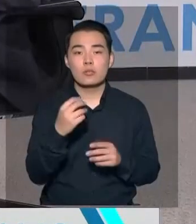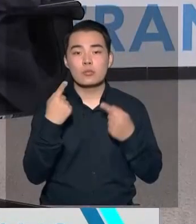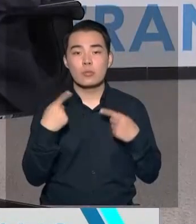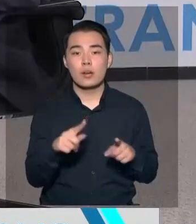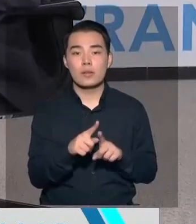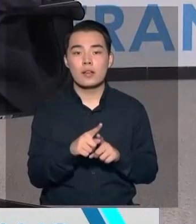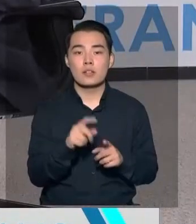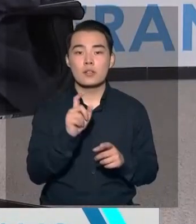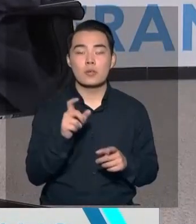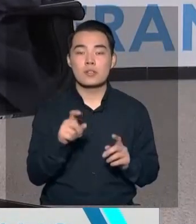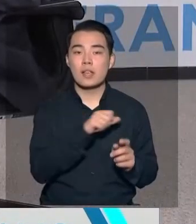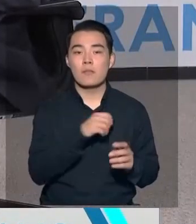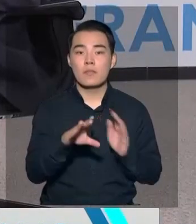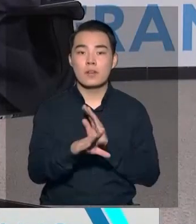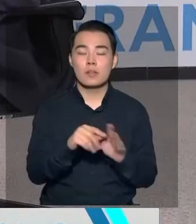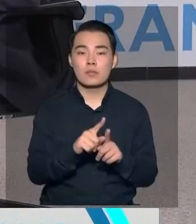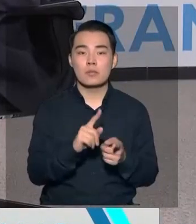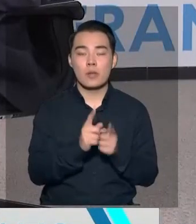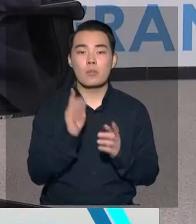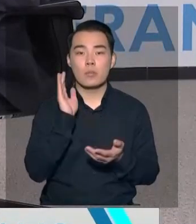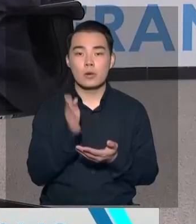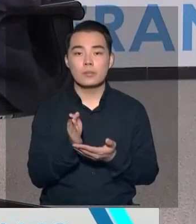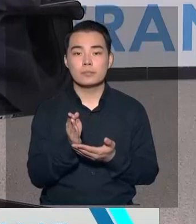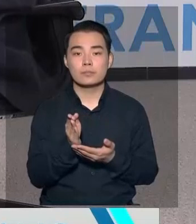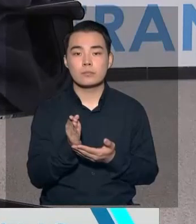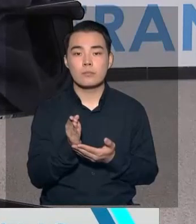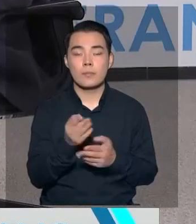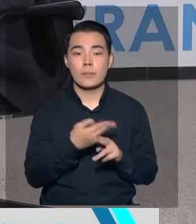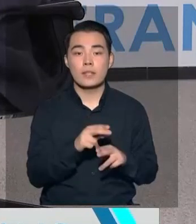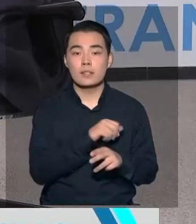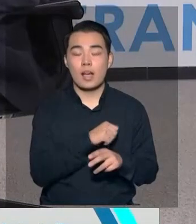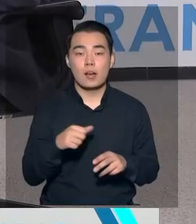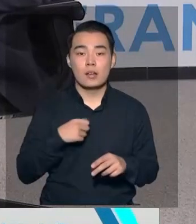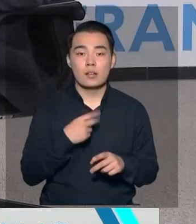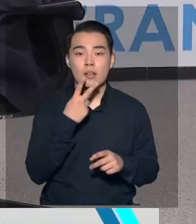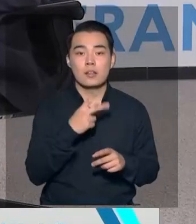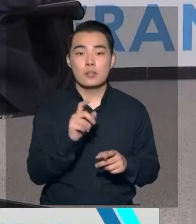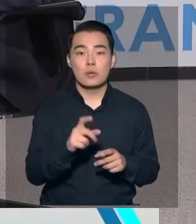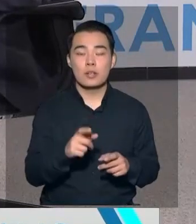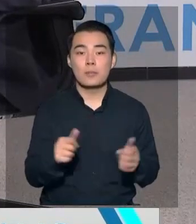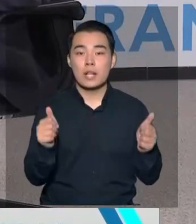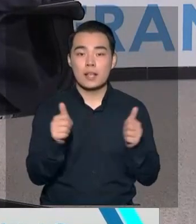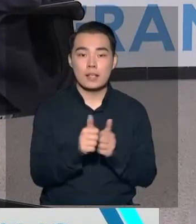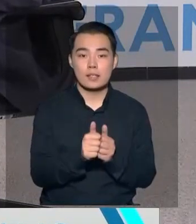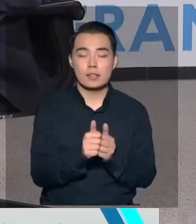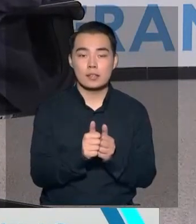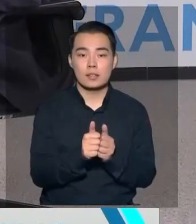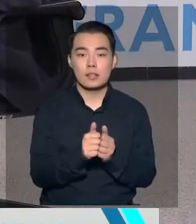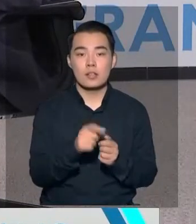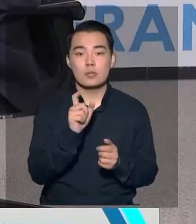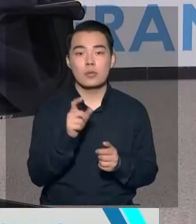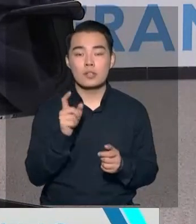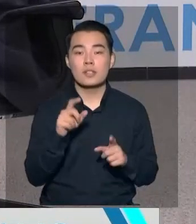араласатын, халық сайлайтын қызметке айналады. Осының өзі халық пен биліктің арасын жақындастыру,